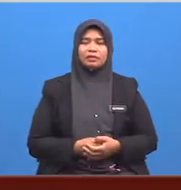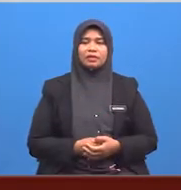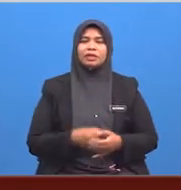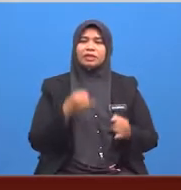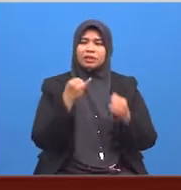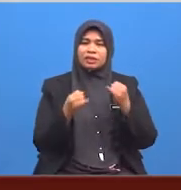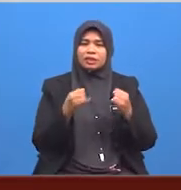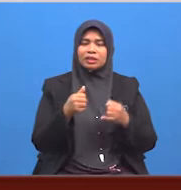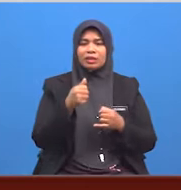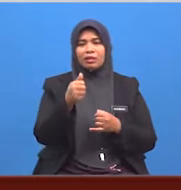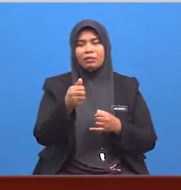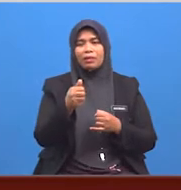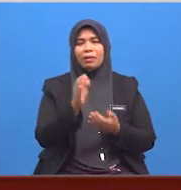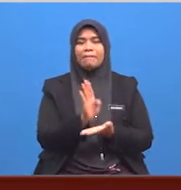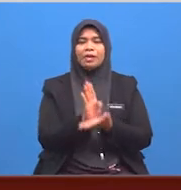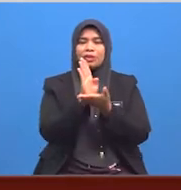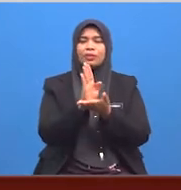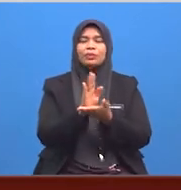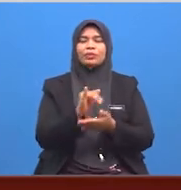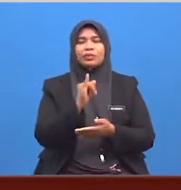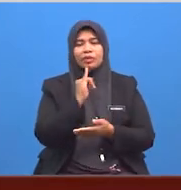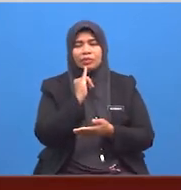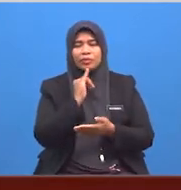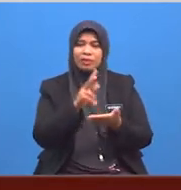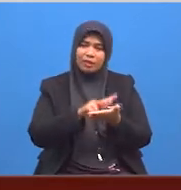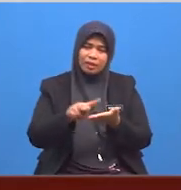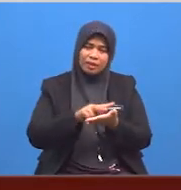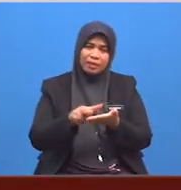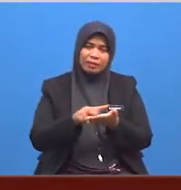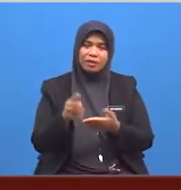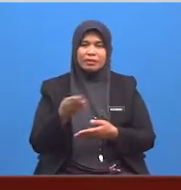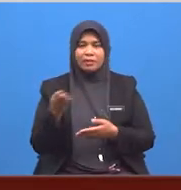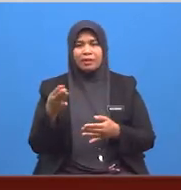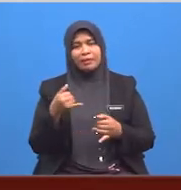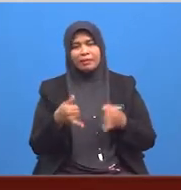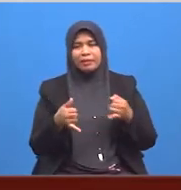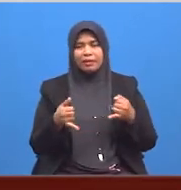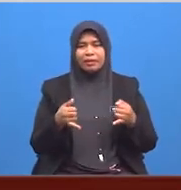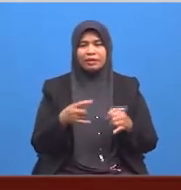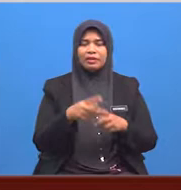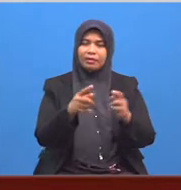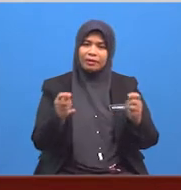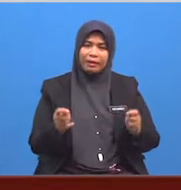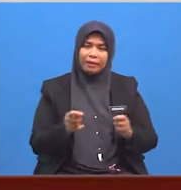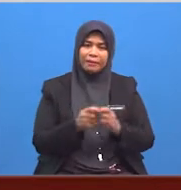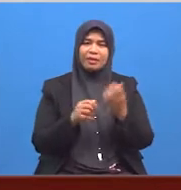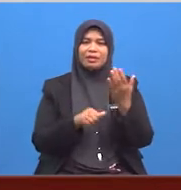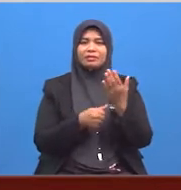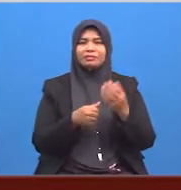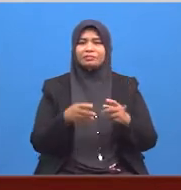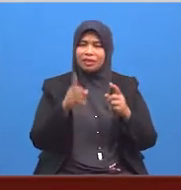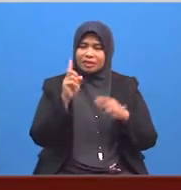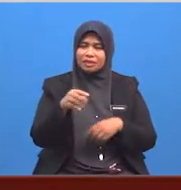Jika kamu membantu ibu mengemas smule barang permainan ke tempat adzan tentu ibu kamu